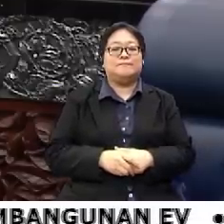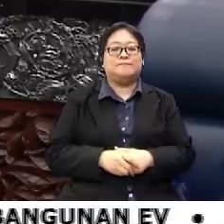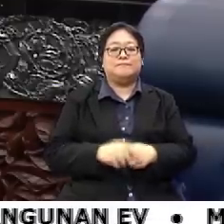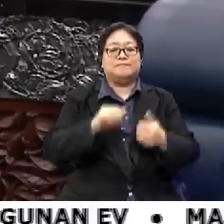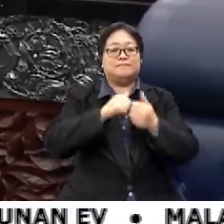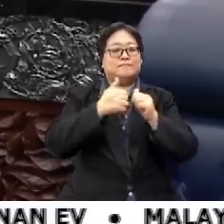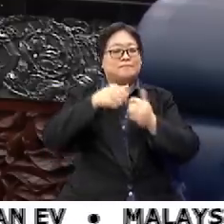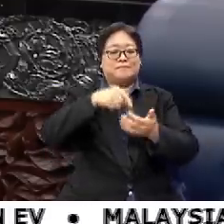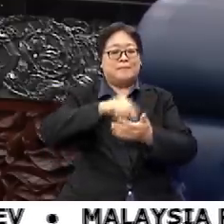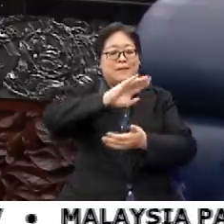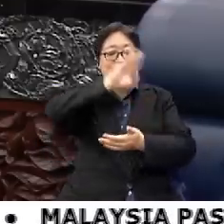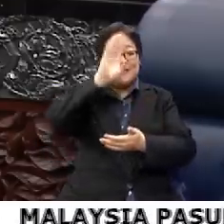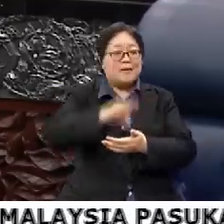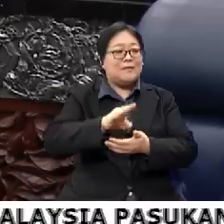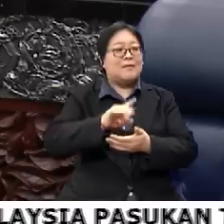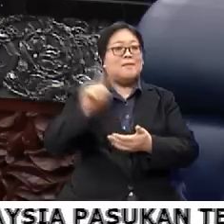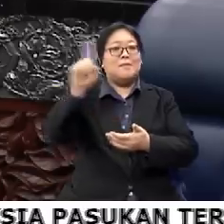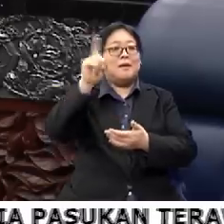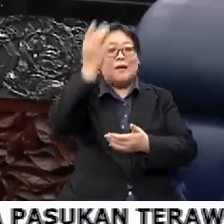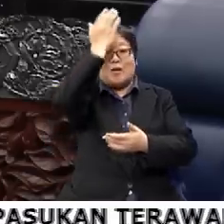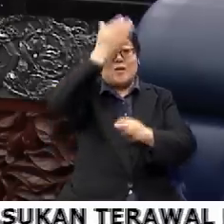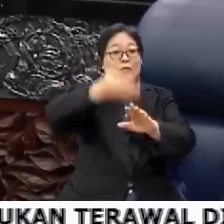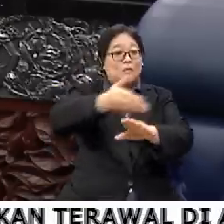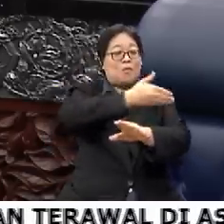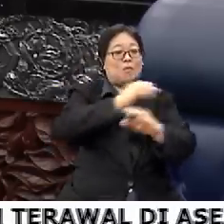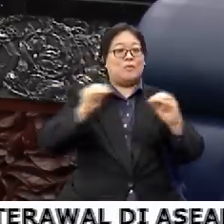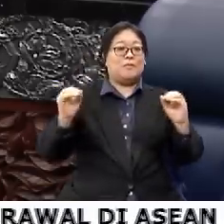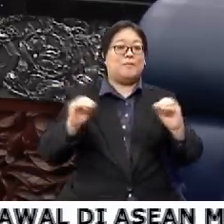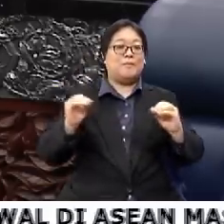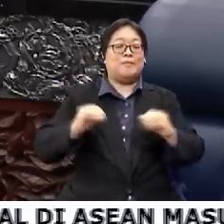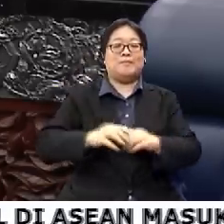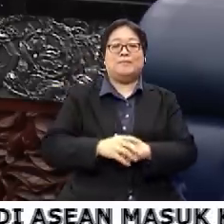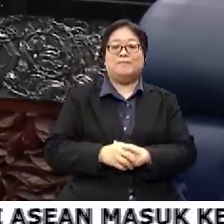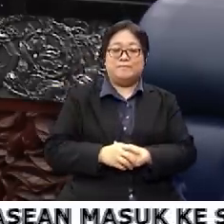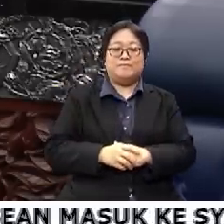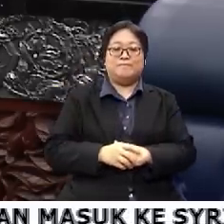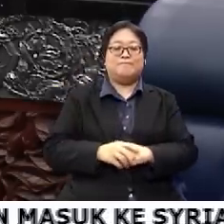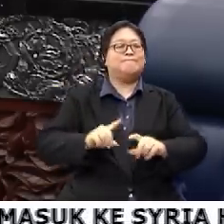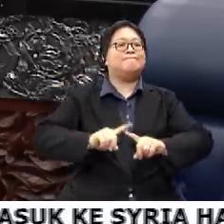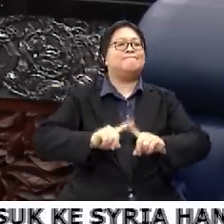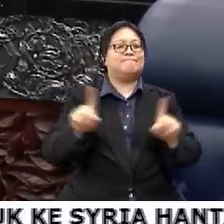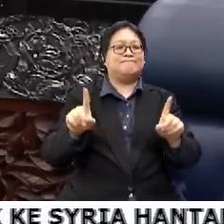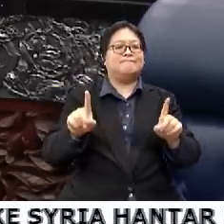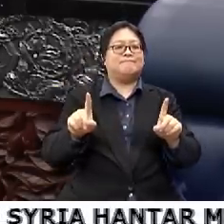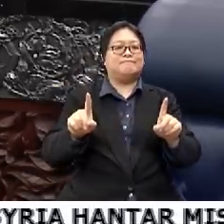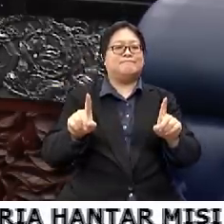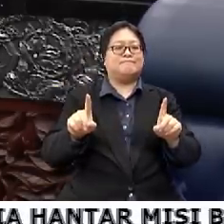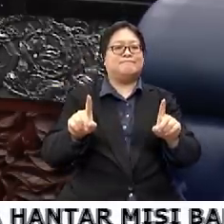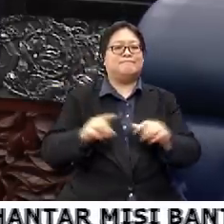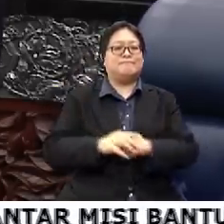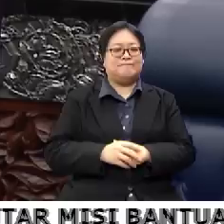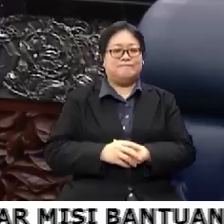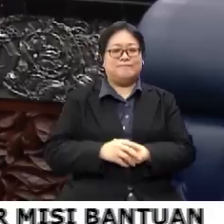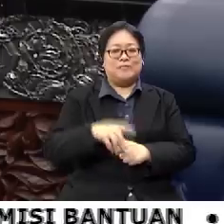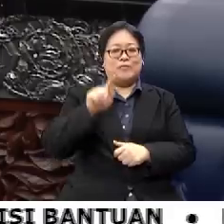Masalah ini tidak pernah dihadapi oleh mana-mana agung pun, ya, berlainan dengan dahulu Perdana Menteri